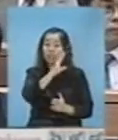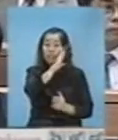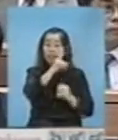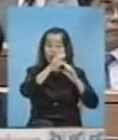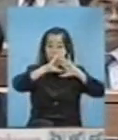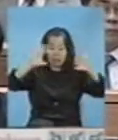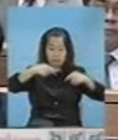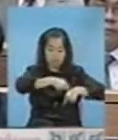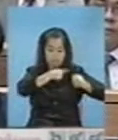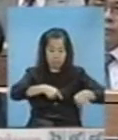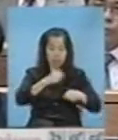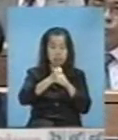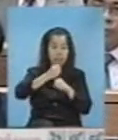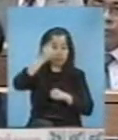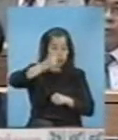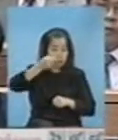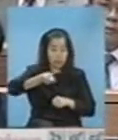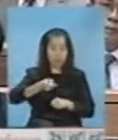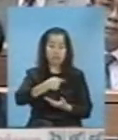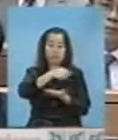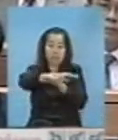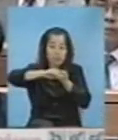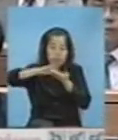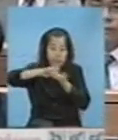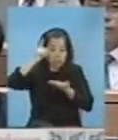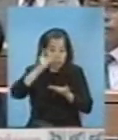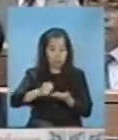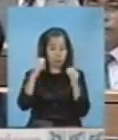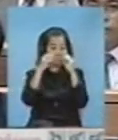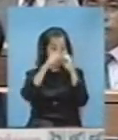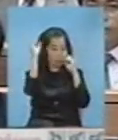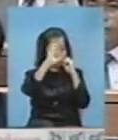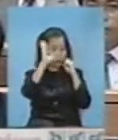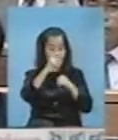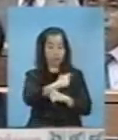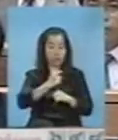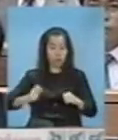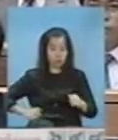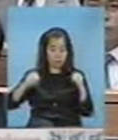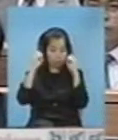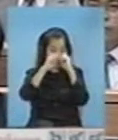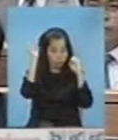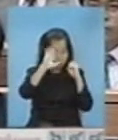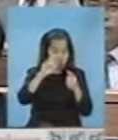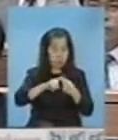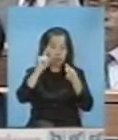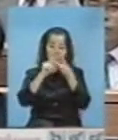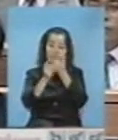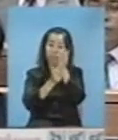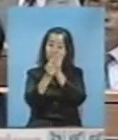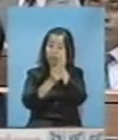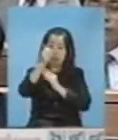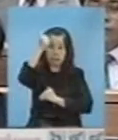บาลจริงใจบริสุทธิ์ใจว่าจะไม่แตะต้องสถาบันจะไม่แก้เพื่อผลประโยชน์